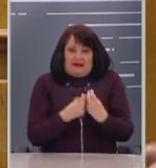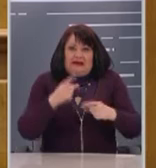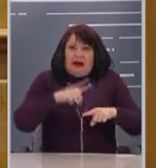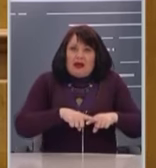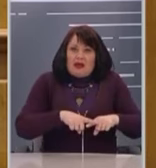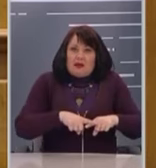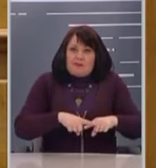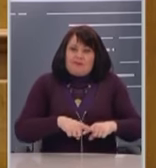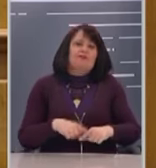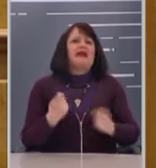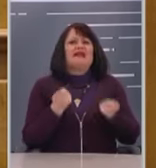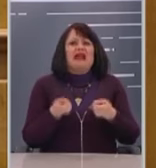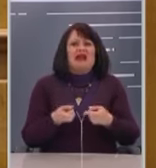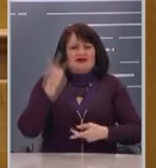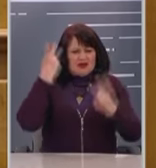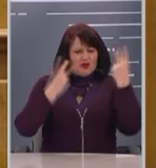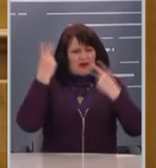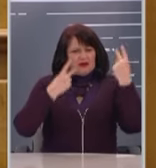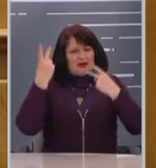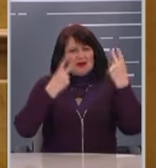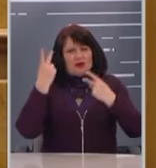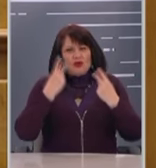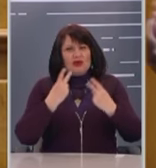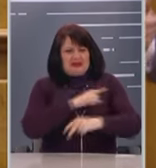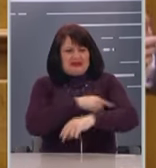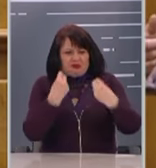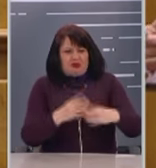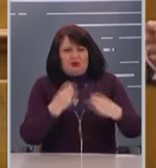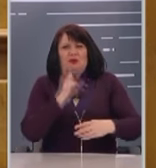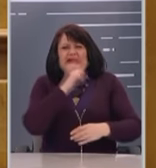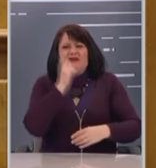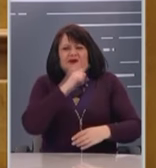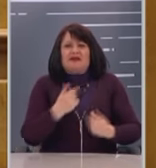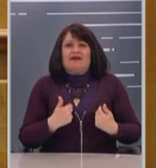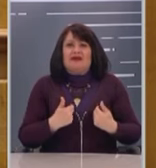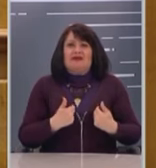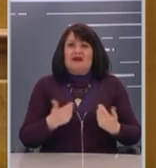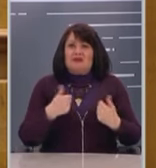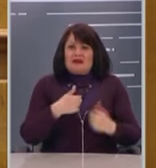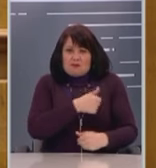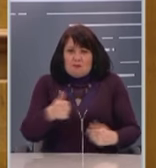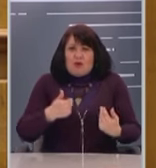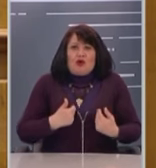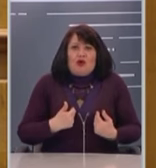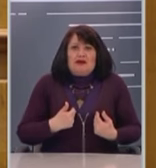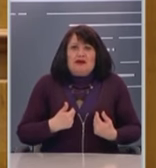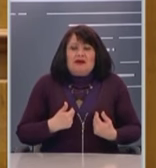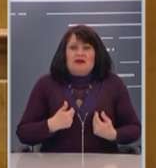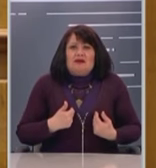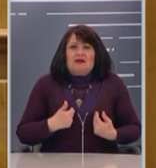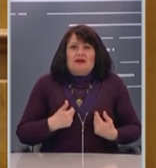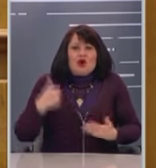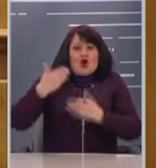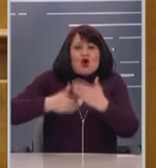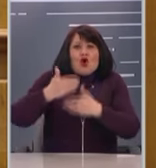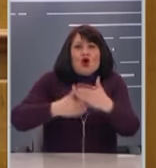Διότι μας κατηγορείτε διαρκώς, εκτός από ανίκανους και για ψεύτες, αλλά εμείς είμαστε οι μόνοι που σε αυτά τα